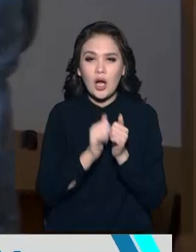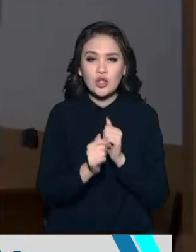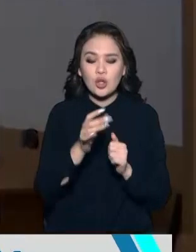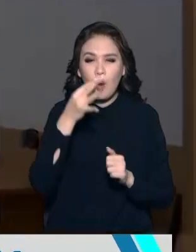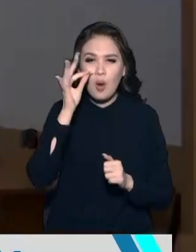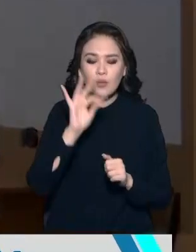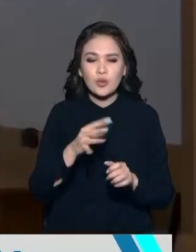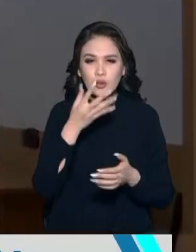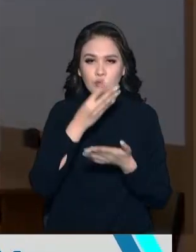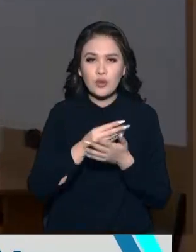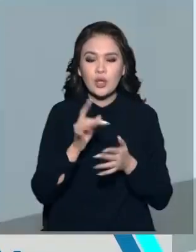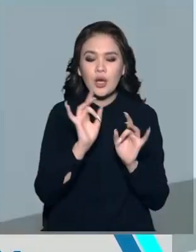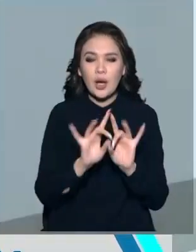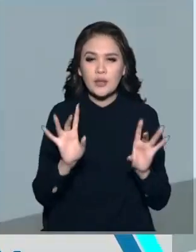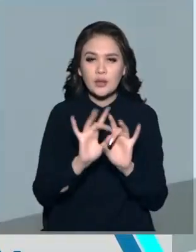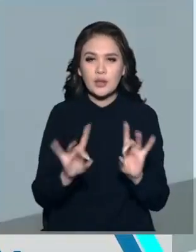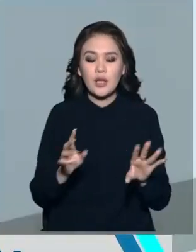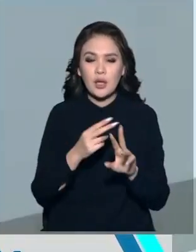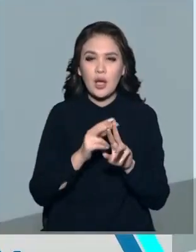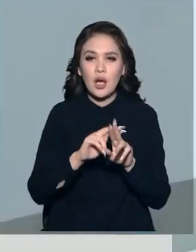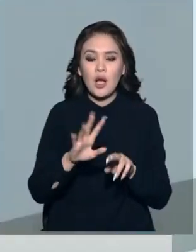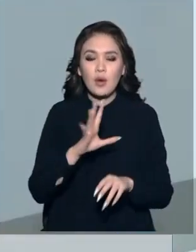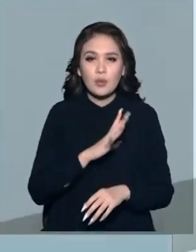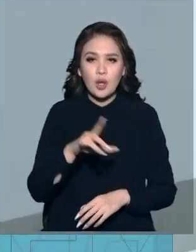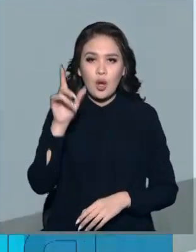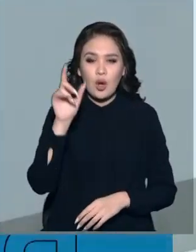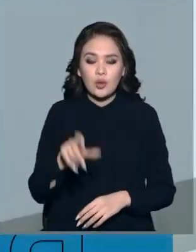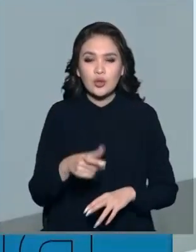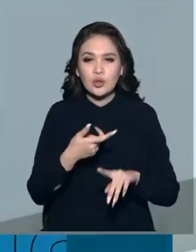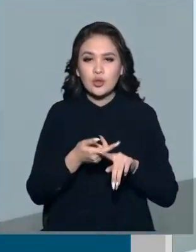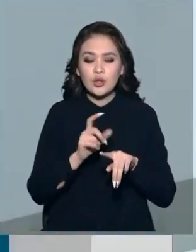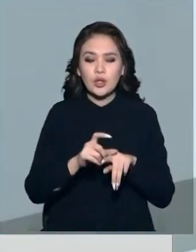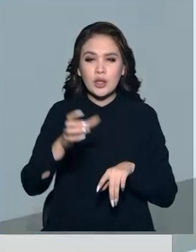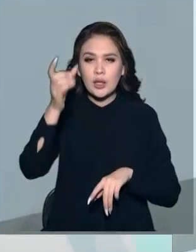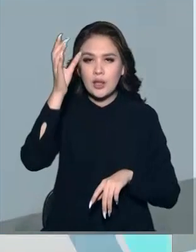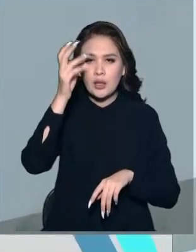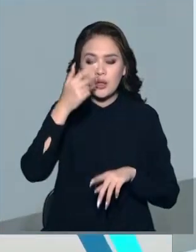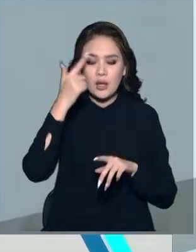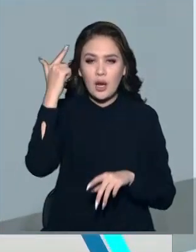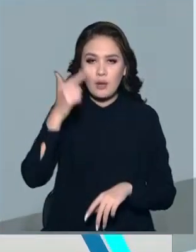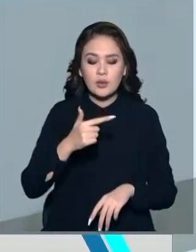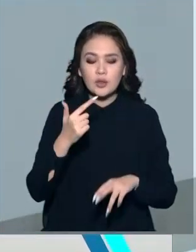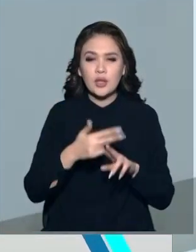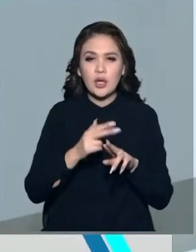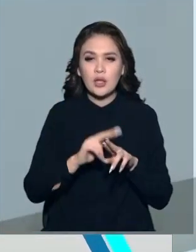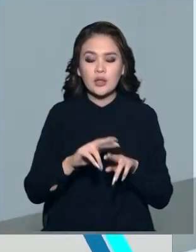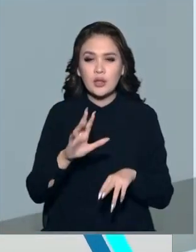своим опытом и знаниями. Султан Мирханович очень такой грамотный, талантливый